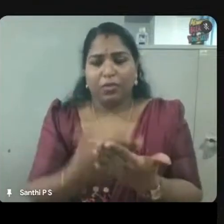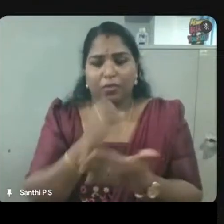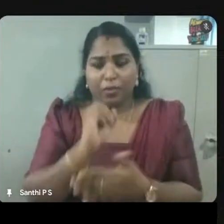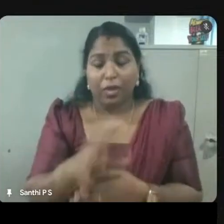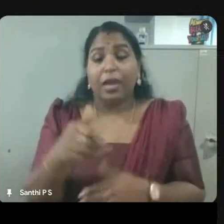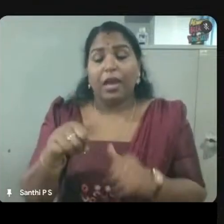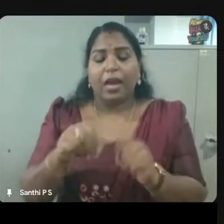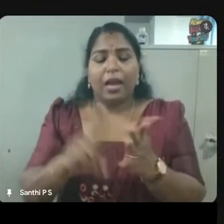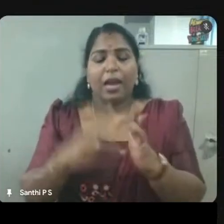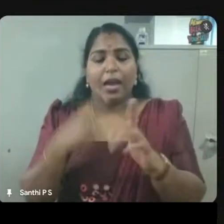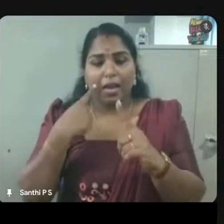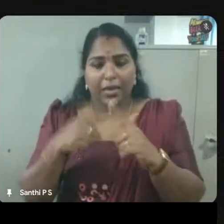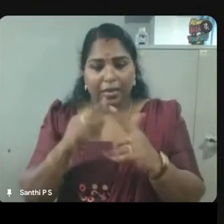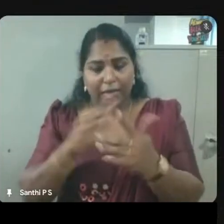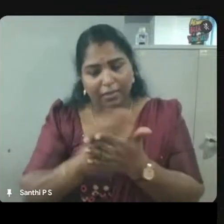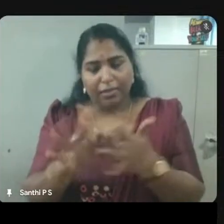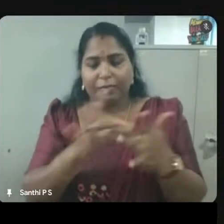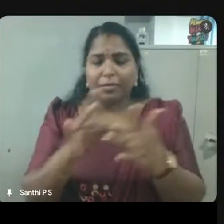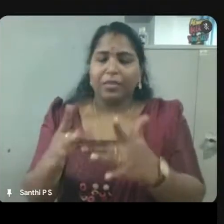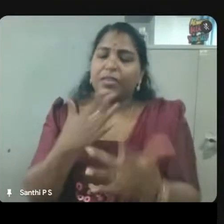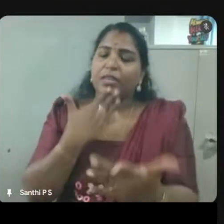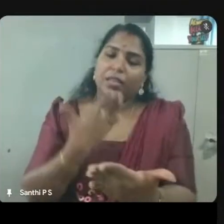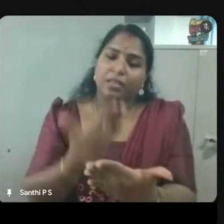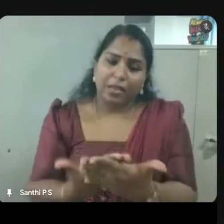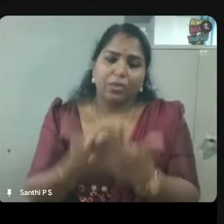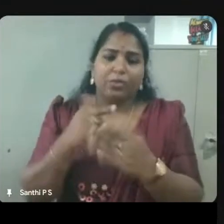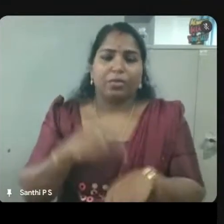പ്രത്യേക നന്ദി ഈ സമയത്ത് അറിയിക്കുകയാണ്.